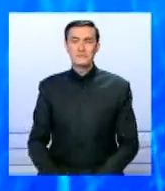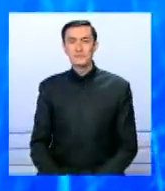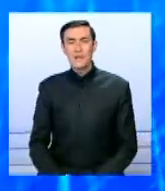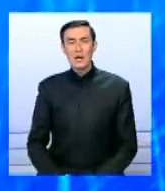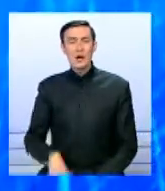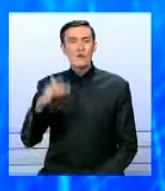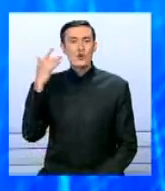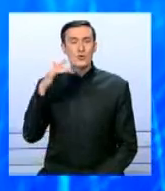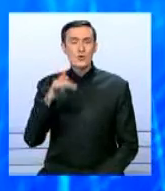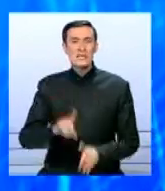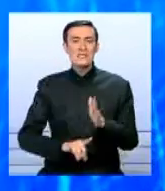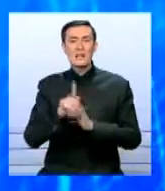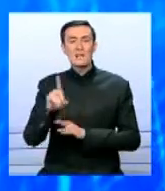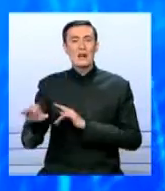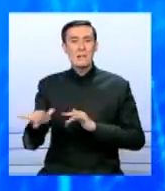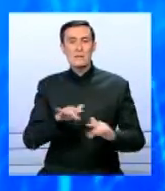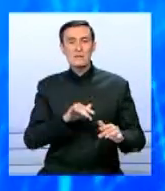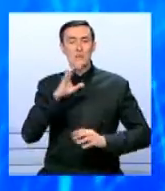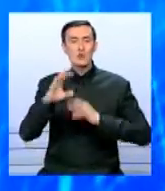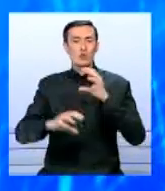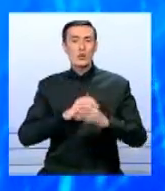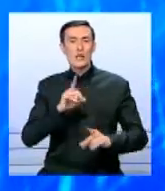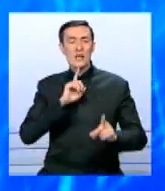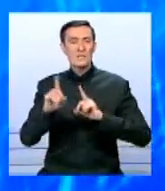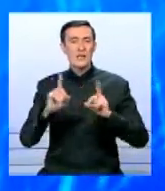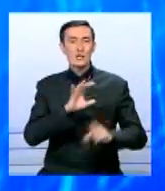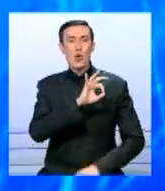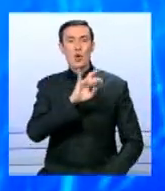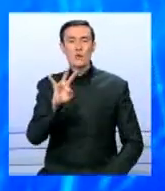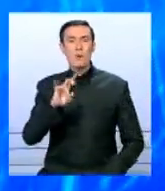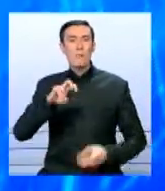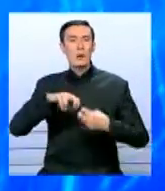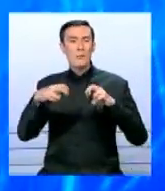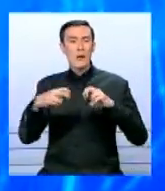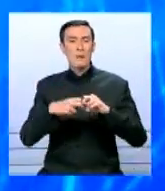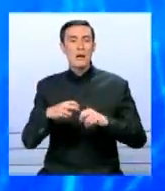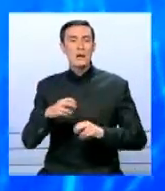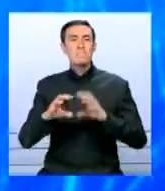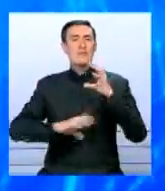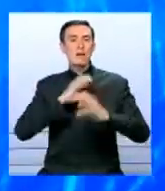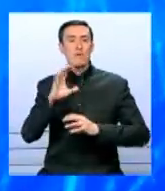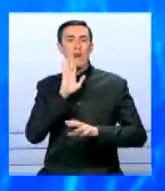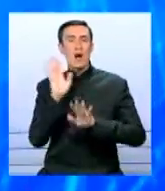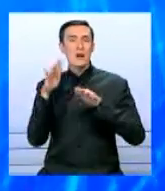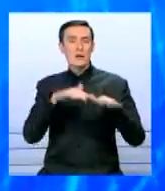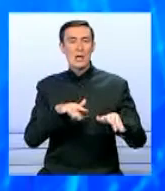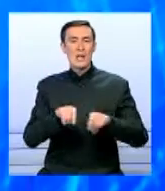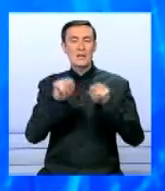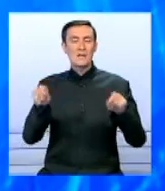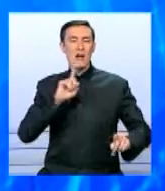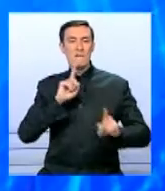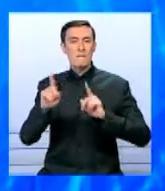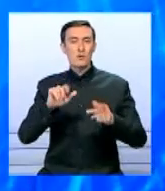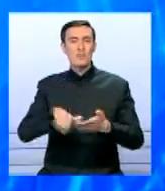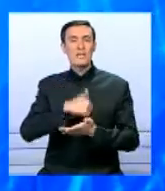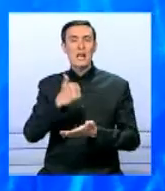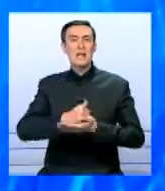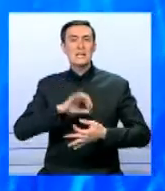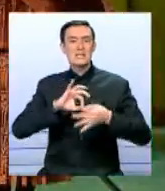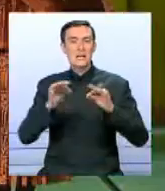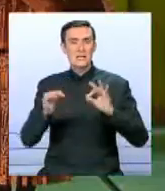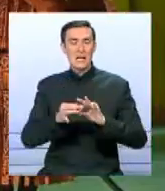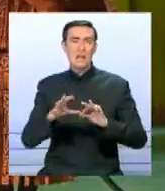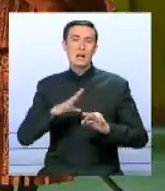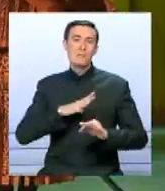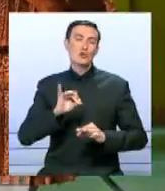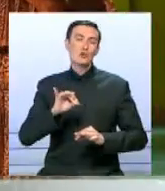В Нью-Йорке стартовала первая международная конференция ООН по проблемам Мирового океана. Открывая форум, генсекретарь организации